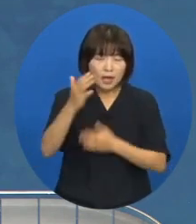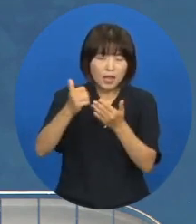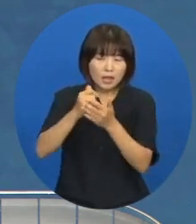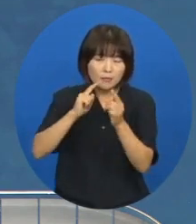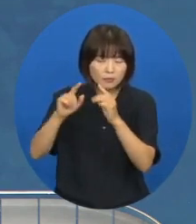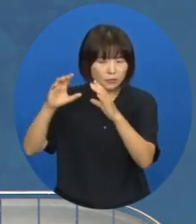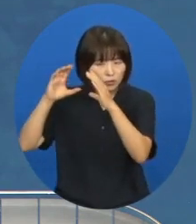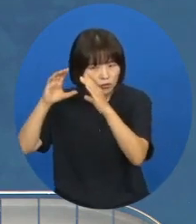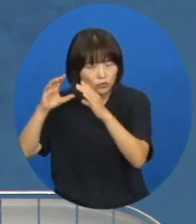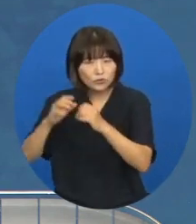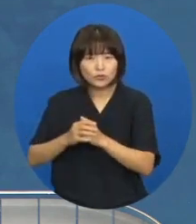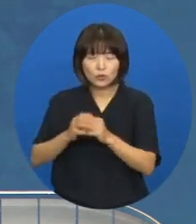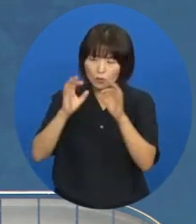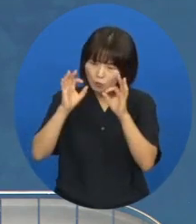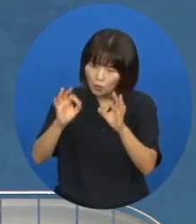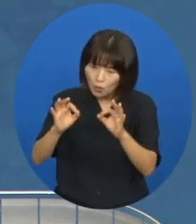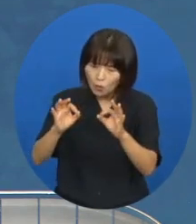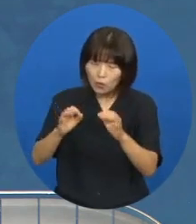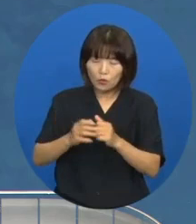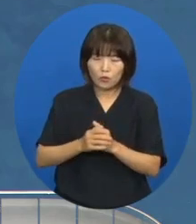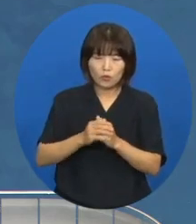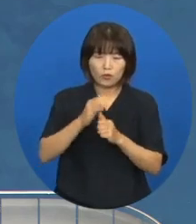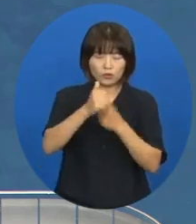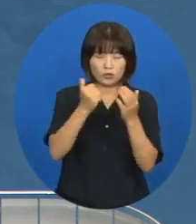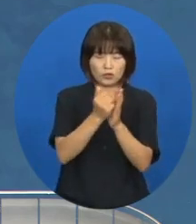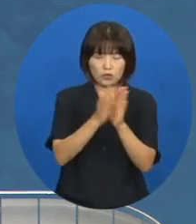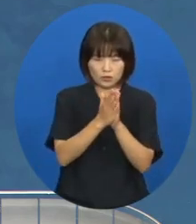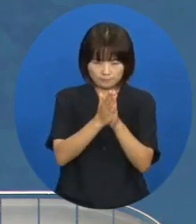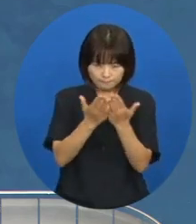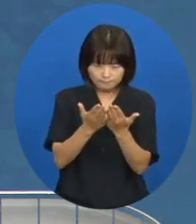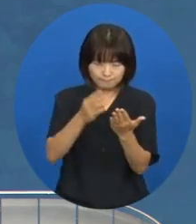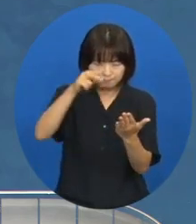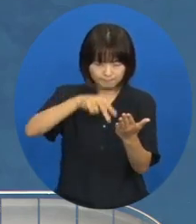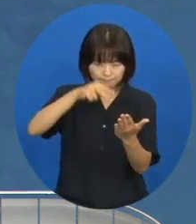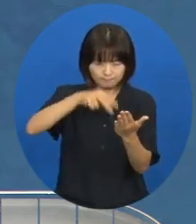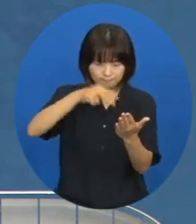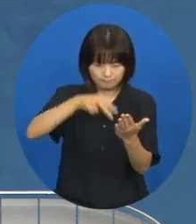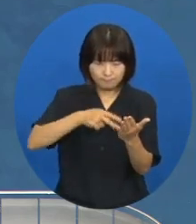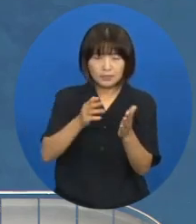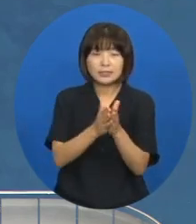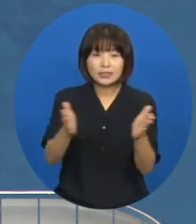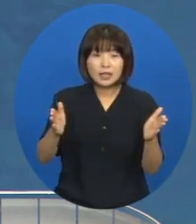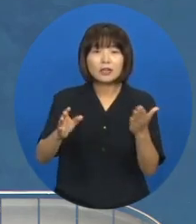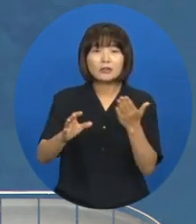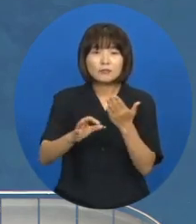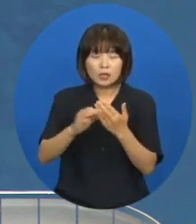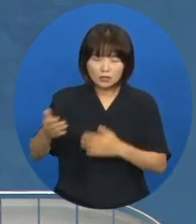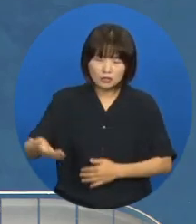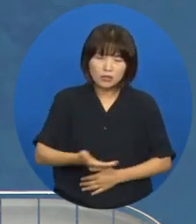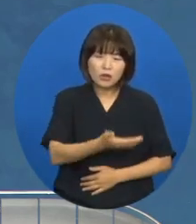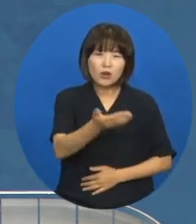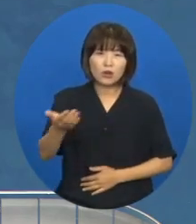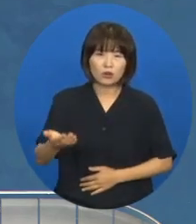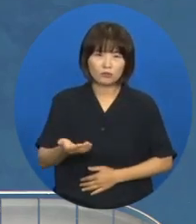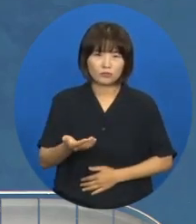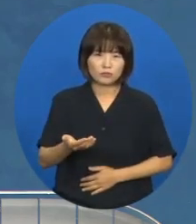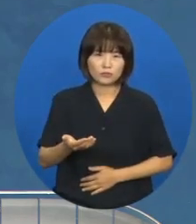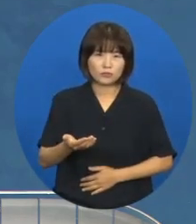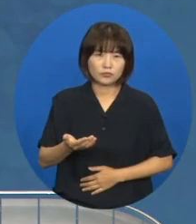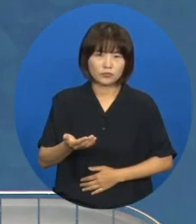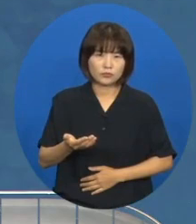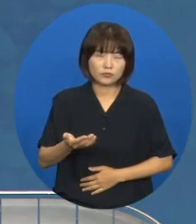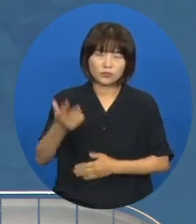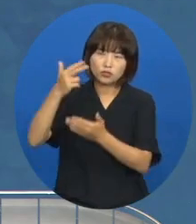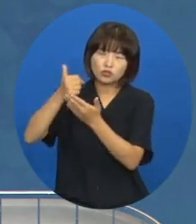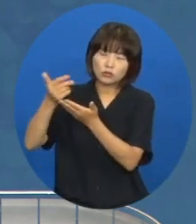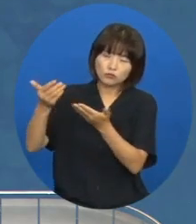기울이고 그리고 실제로 성경책을 펼쳐 읽기 시작하면 여러분이 다 주님이 여러분에게 주시는 구체적인 답을